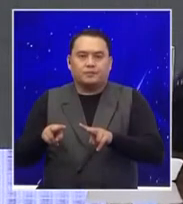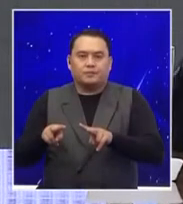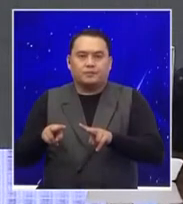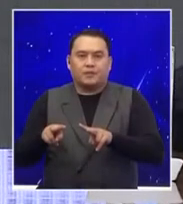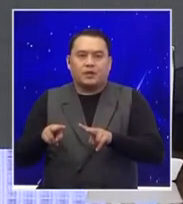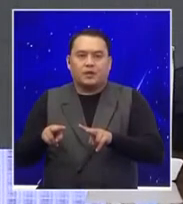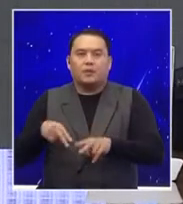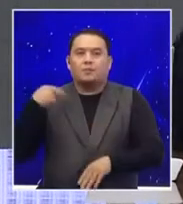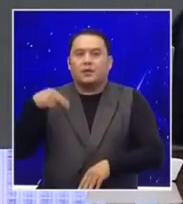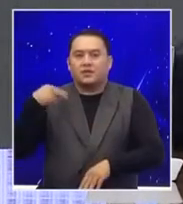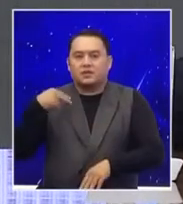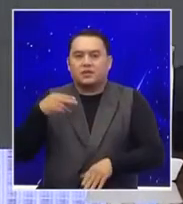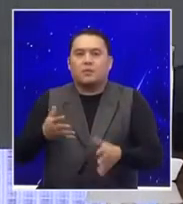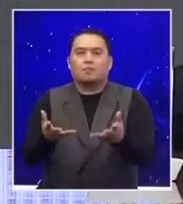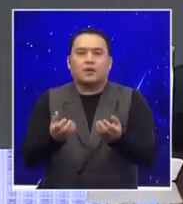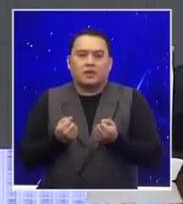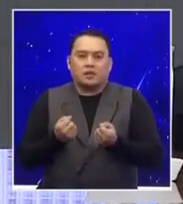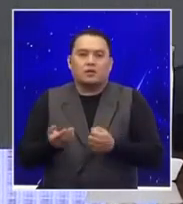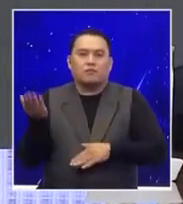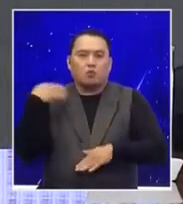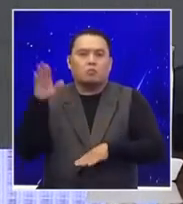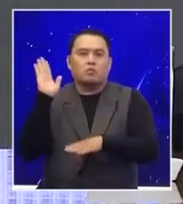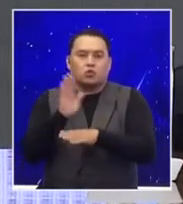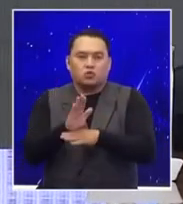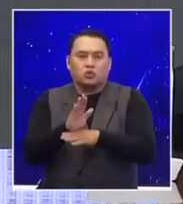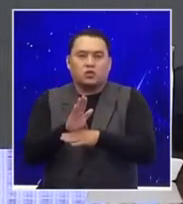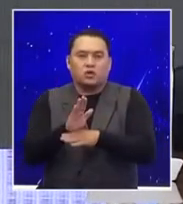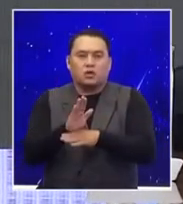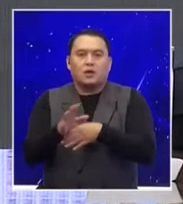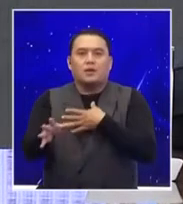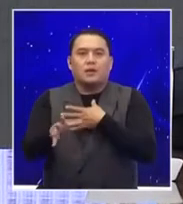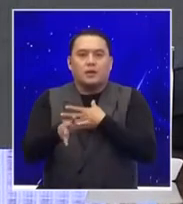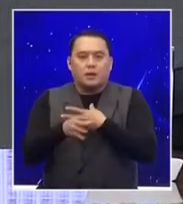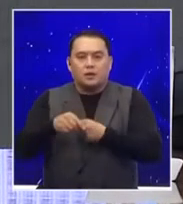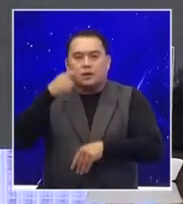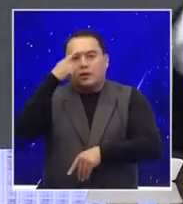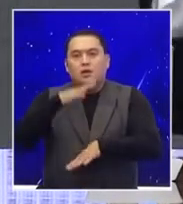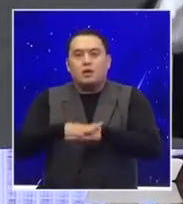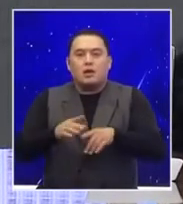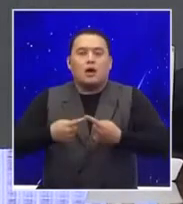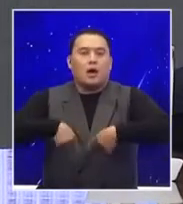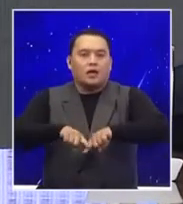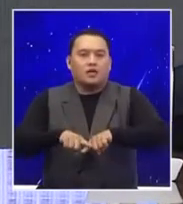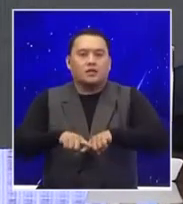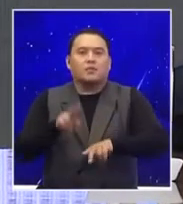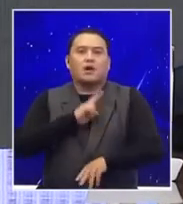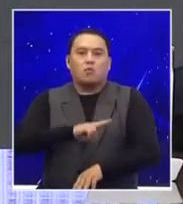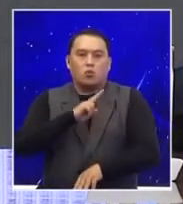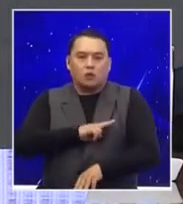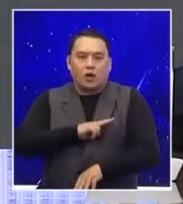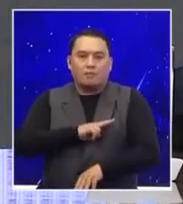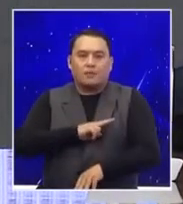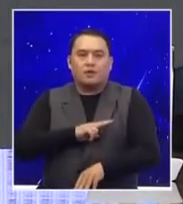И президентом принято, в принципе, давно поручение. Сегодня НИОР вместе с агентством мы работаем